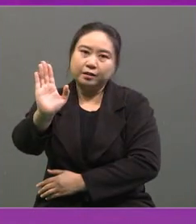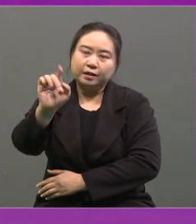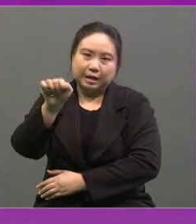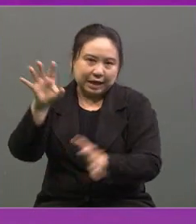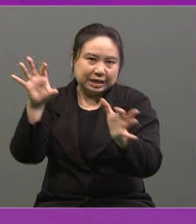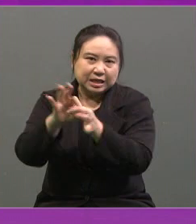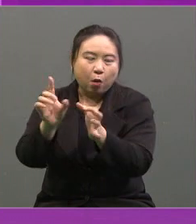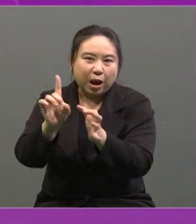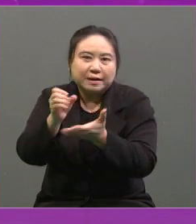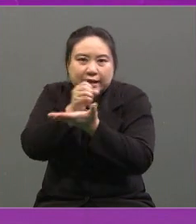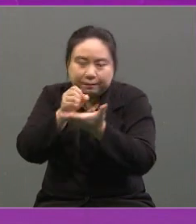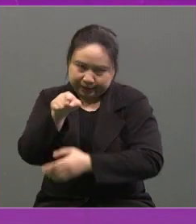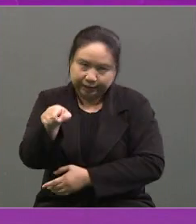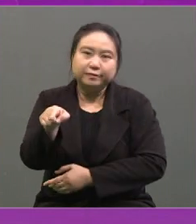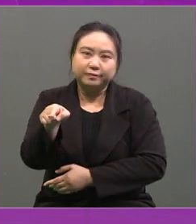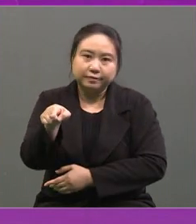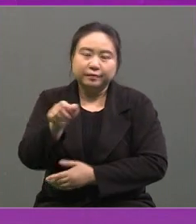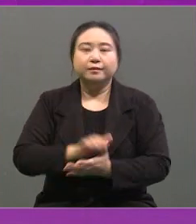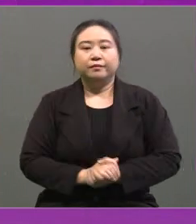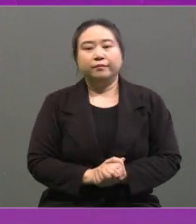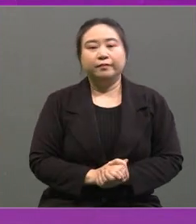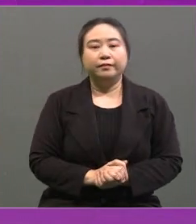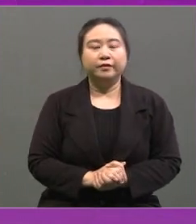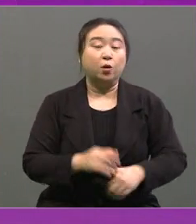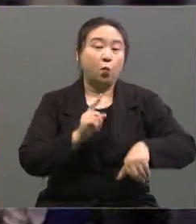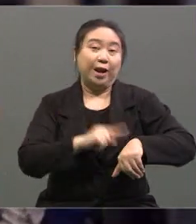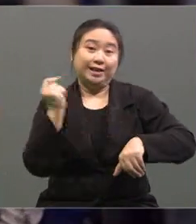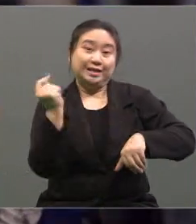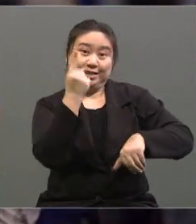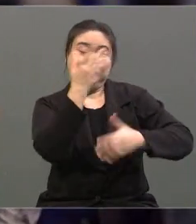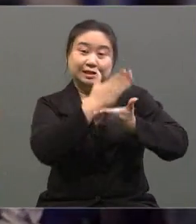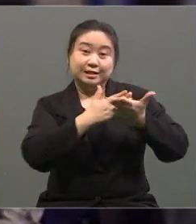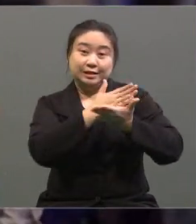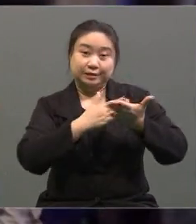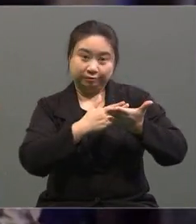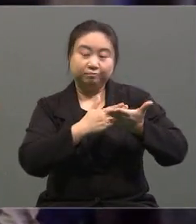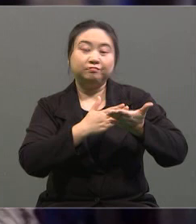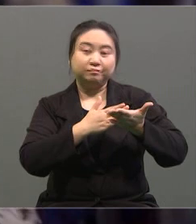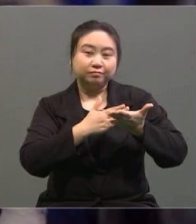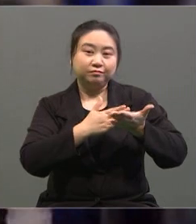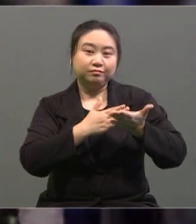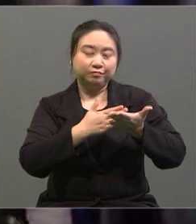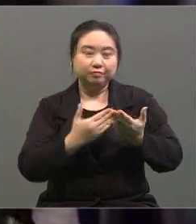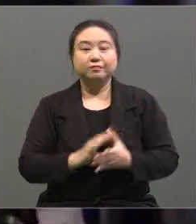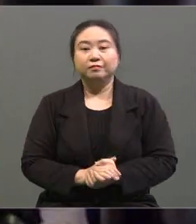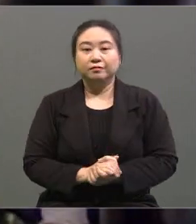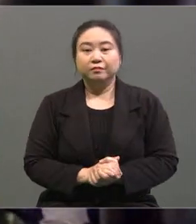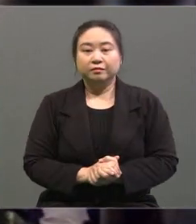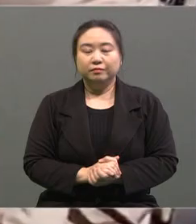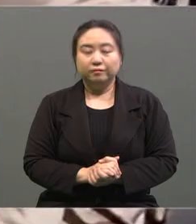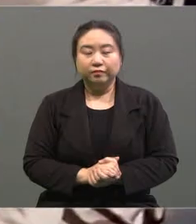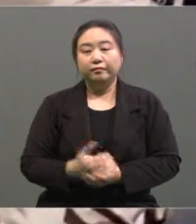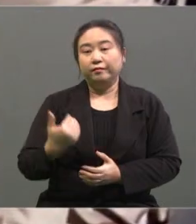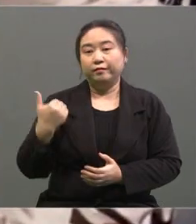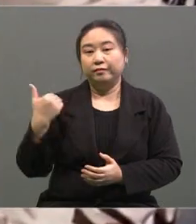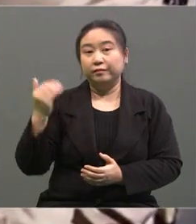จะเกี่ยวข้องเกี่ยวกับเรื่องของสารเสพติดนั่นเองค่ะเมื่อช่วงเวลา 13:30 นะคะทางชุดปฏิบัติการภายใต้การอำนวยการนะคะของนาย